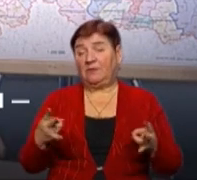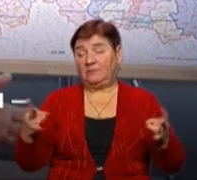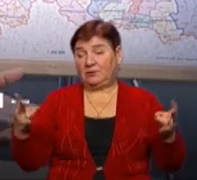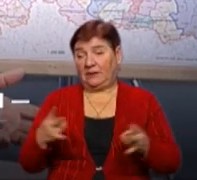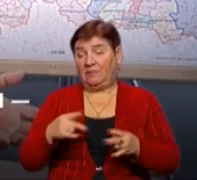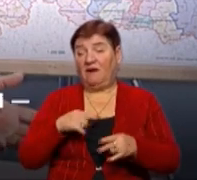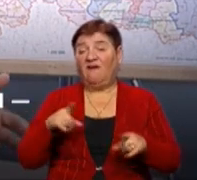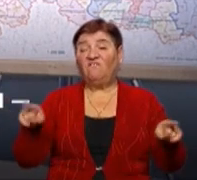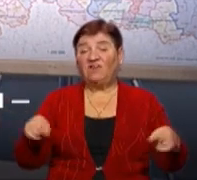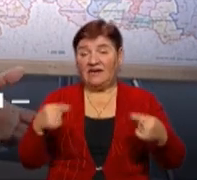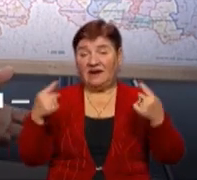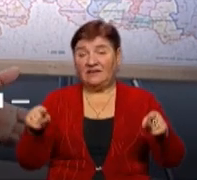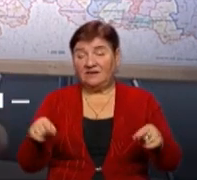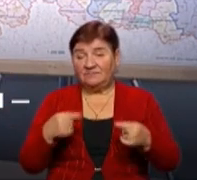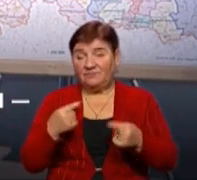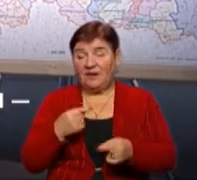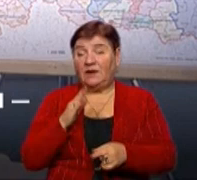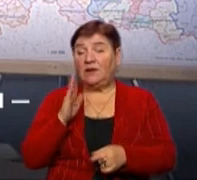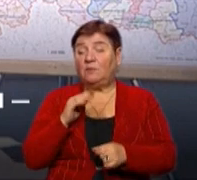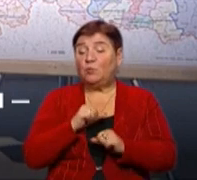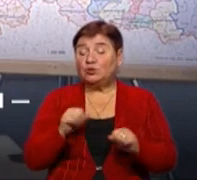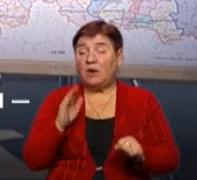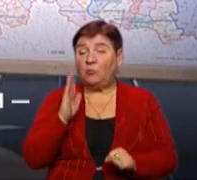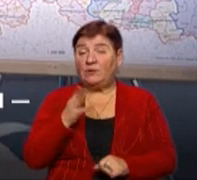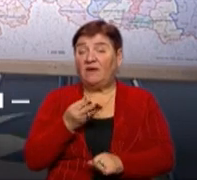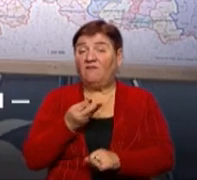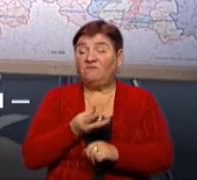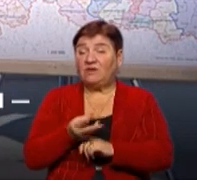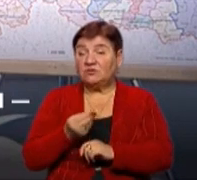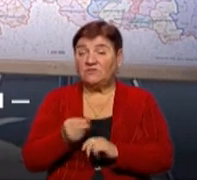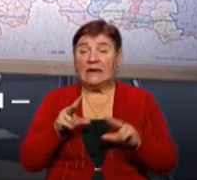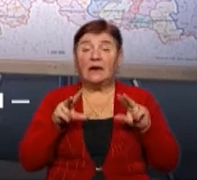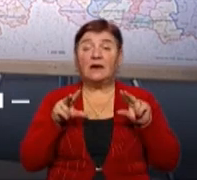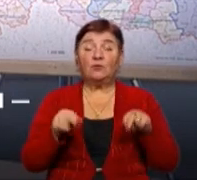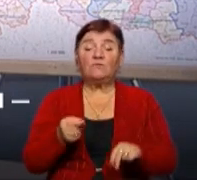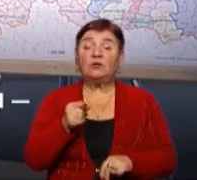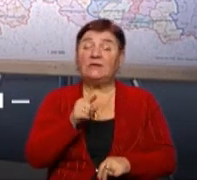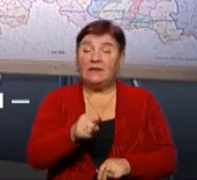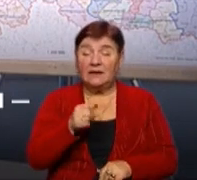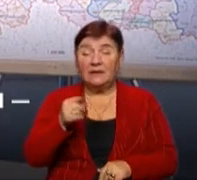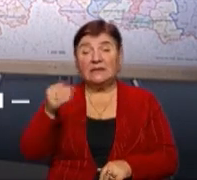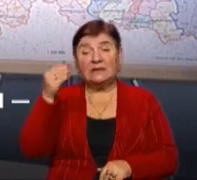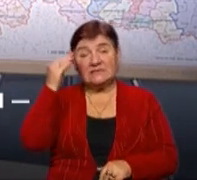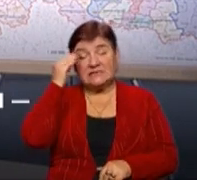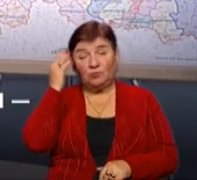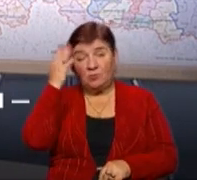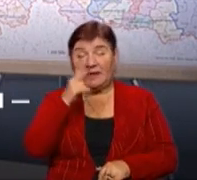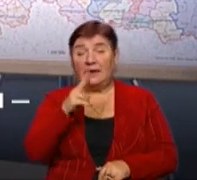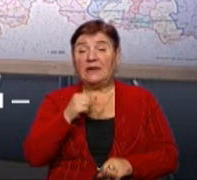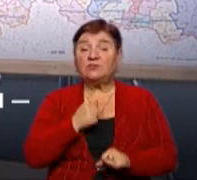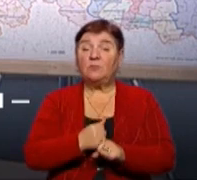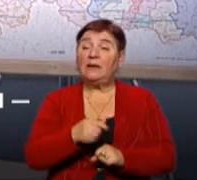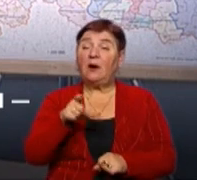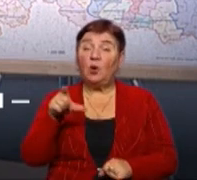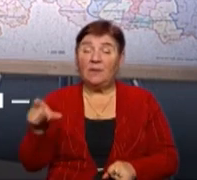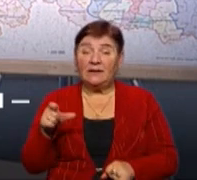виникати в інших сферах, і не можна буде фінансувати гарантовано ті задумки, які зробила громада. І